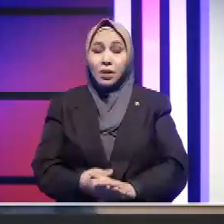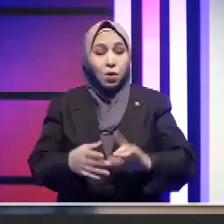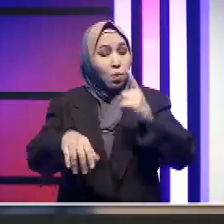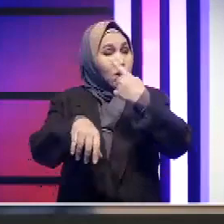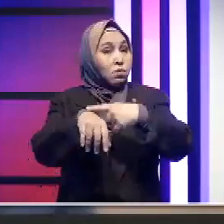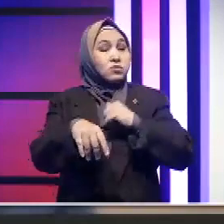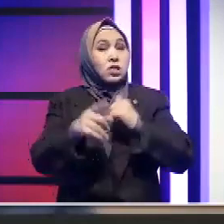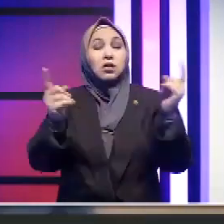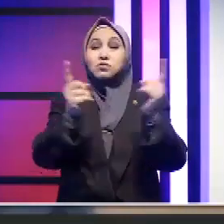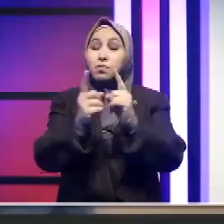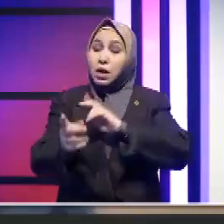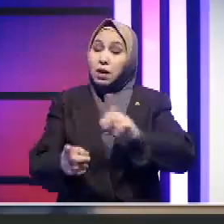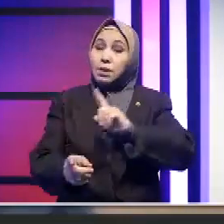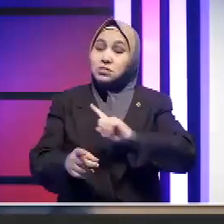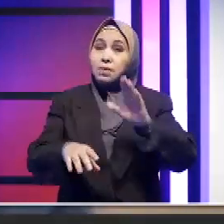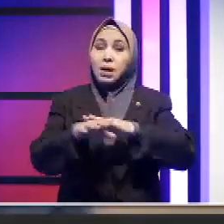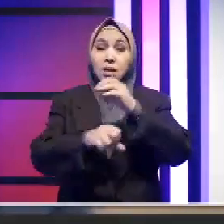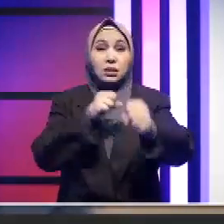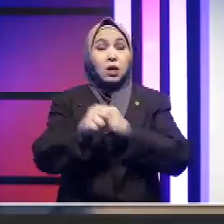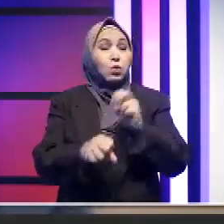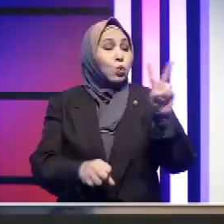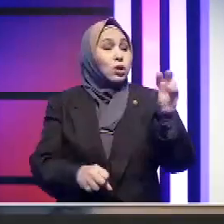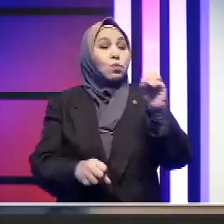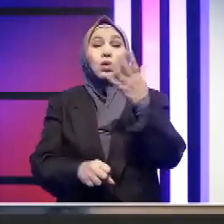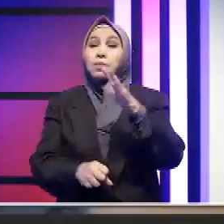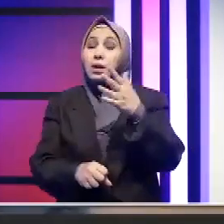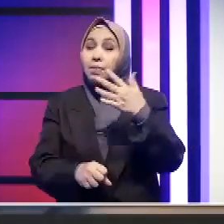Jungkook agama Islam itu pada tahun 2015